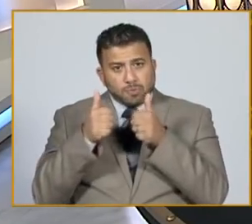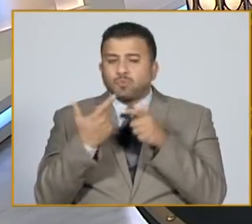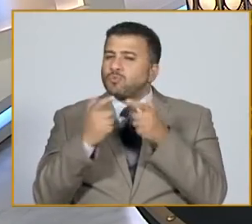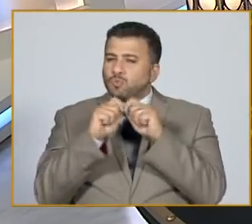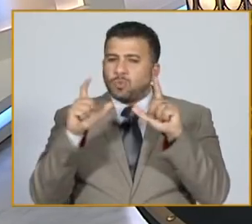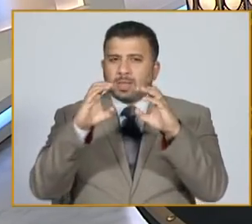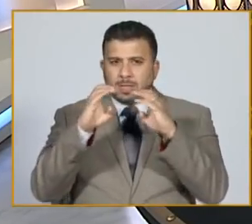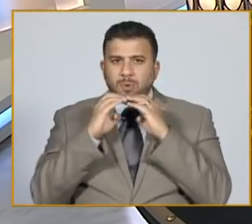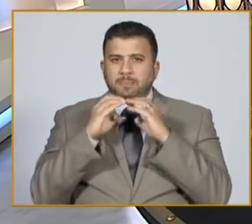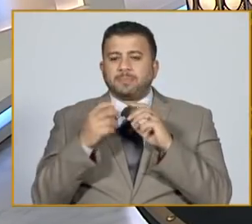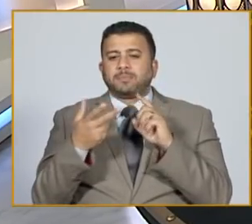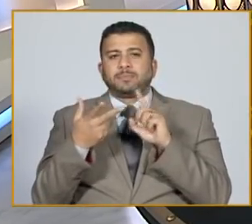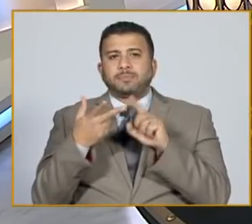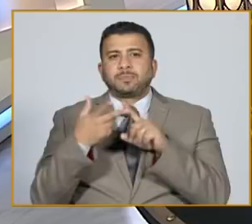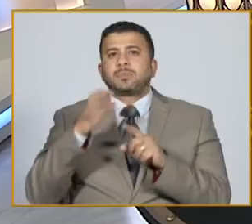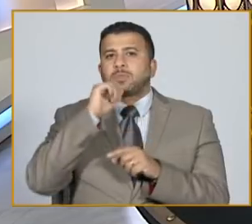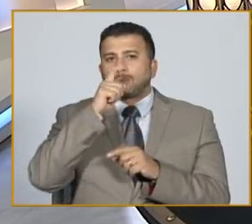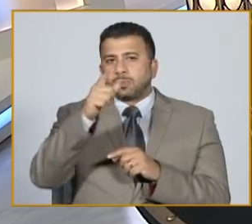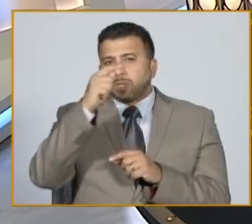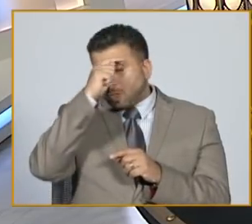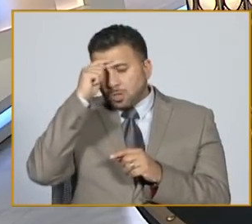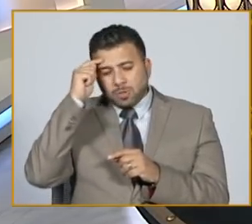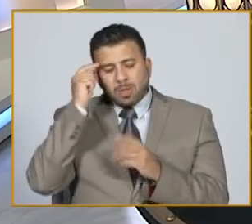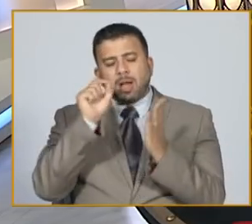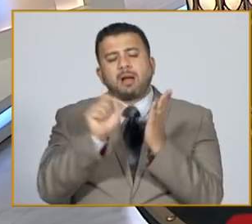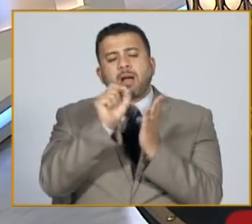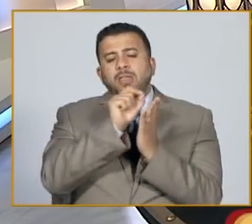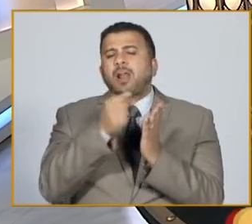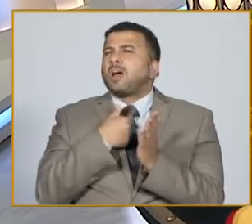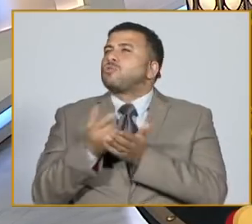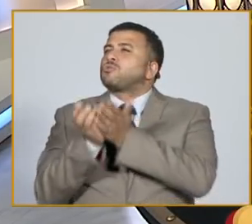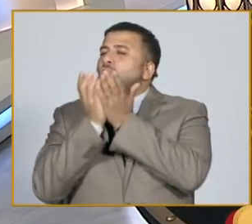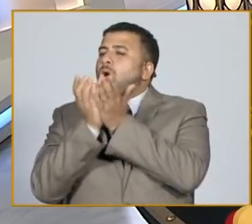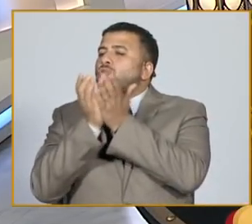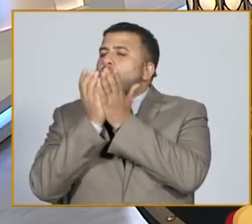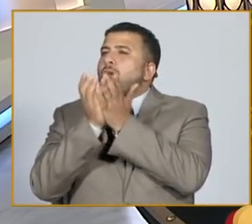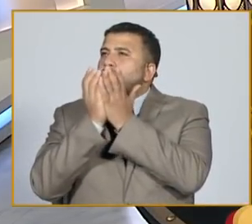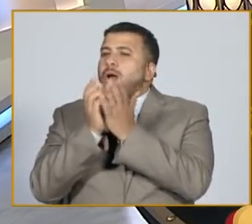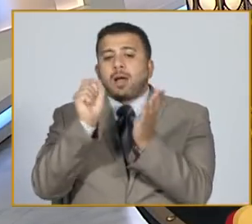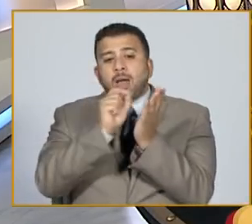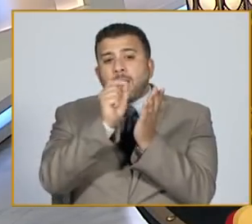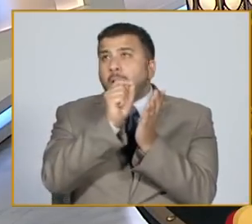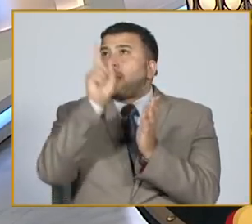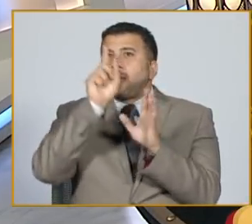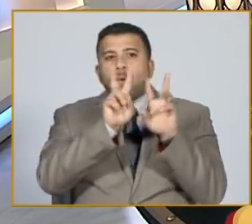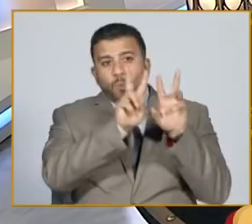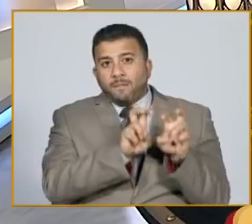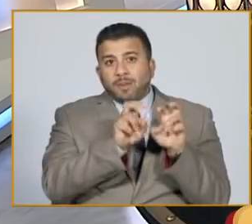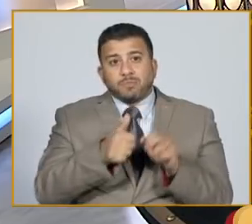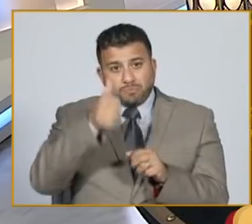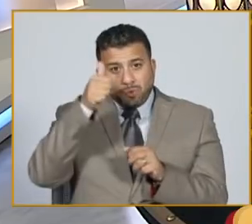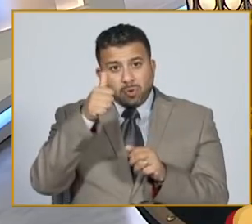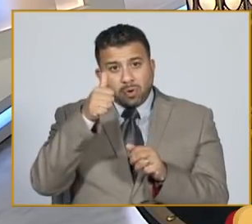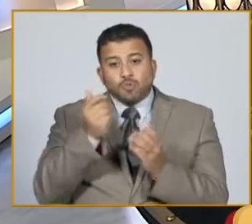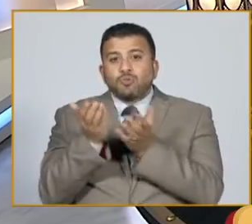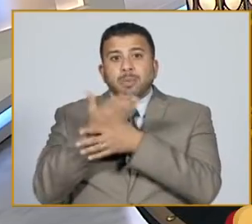الدعاء يرد القدر ويغيره؟ إن شاء الله. واضح السؤال؟ واضح، نعم.